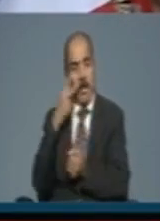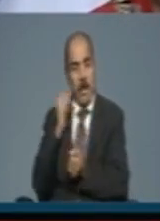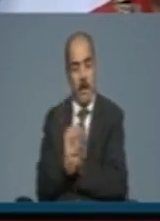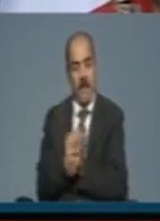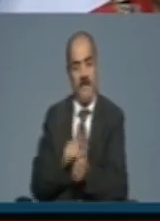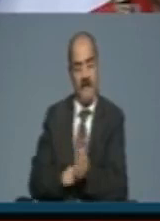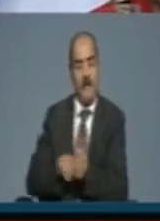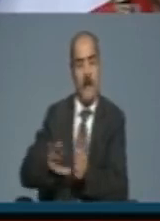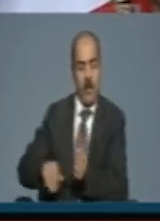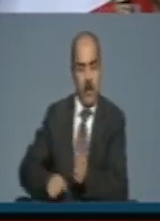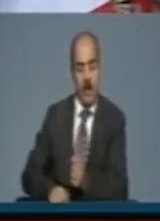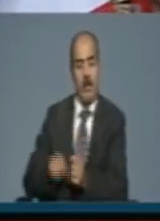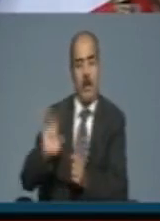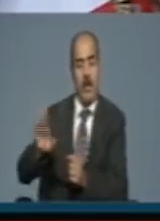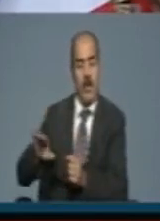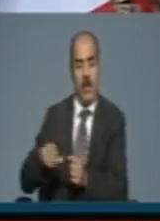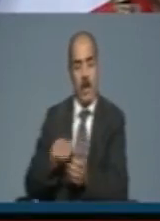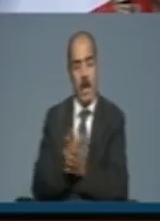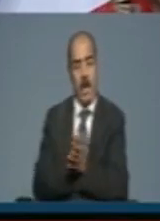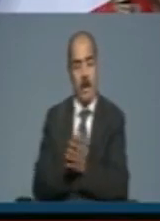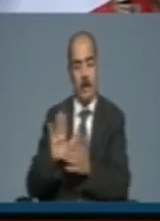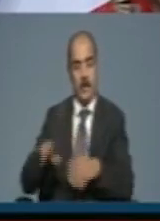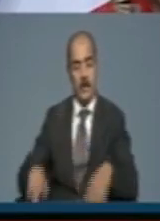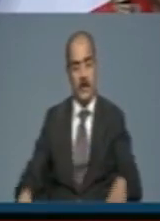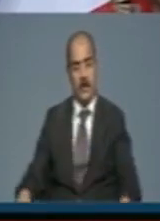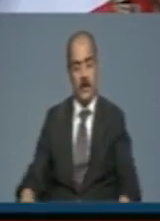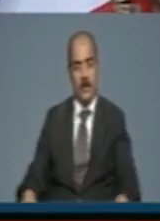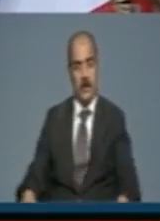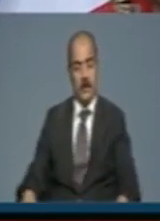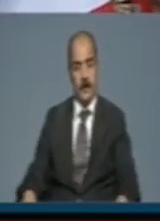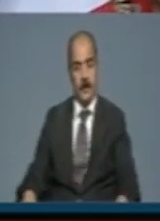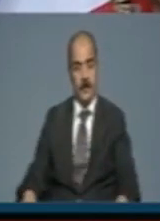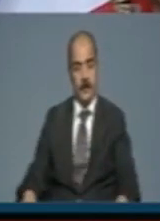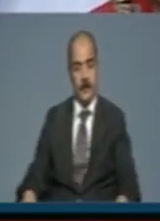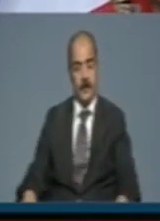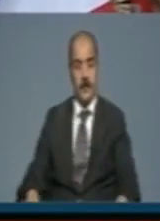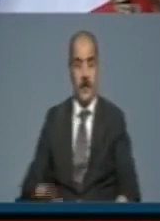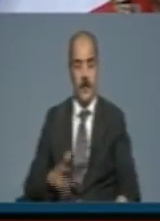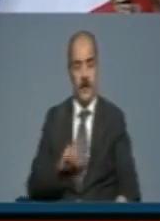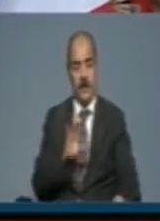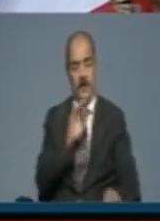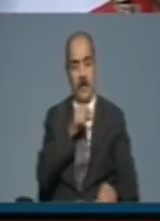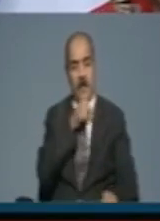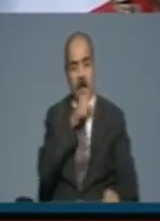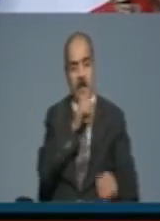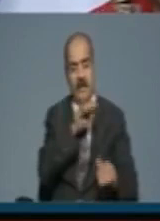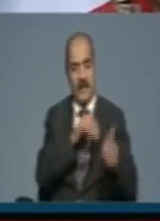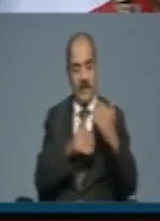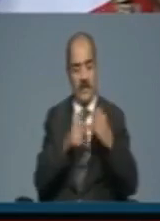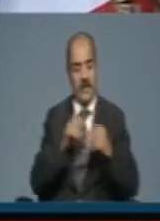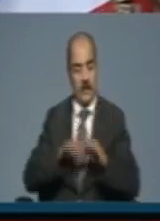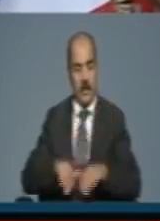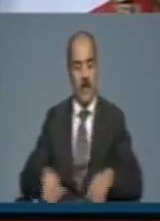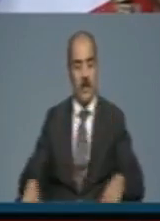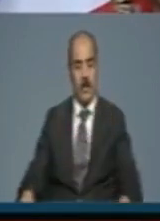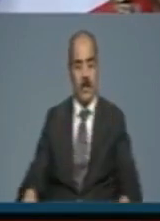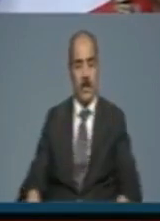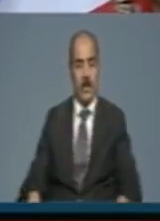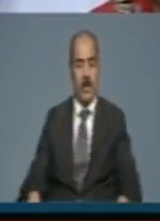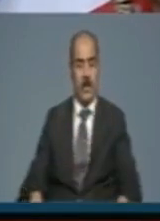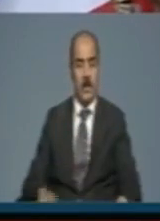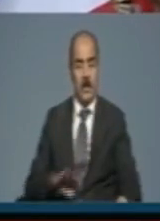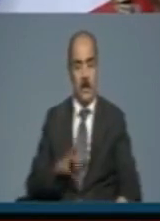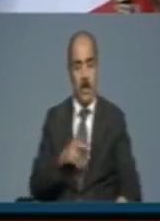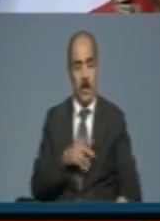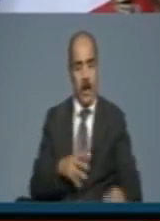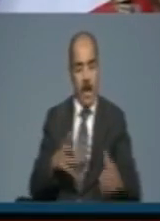موجودين رهائن في غزة ويوجد بعض العجائز منهم أنت. من المهم جدا أن نكتمل